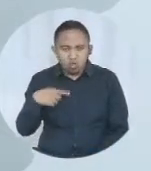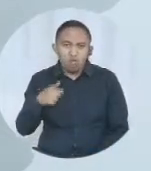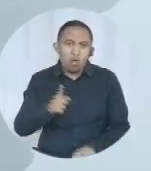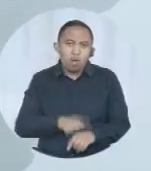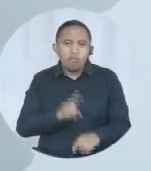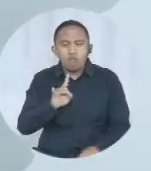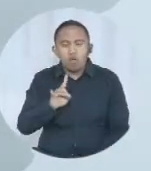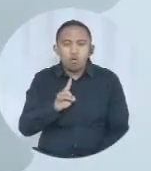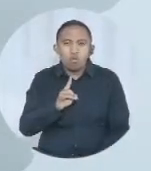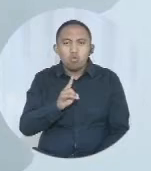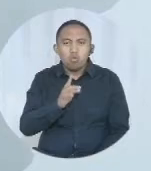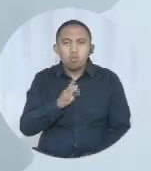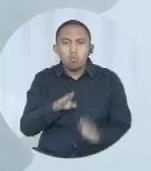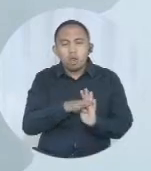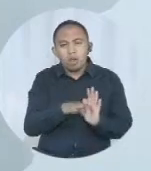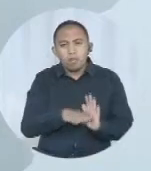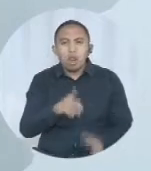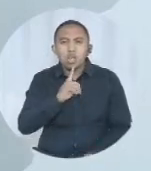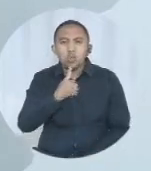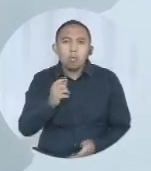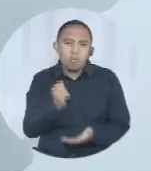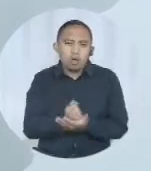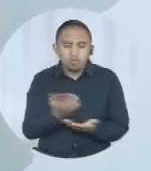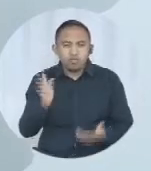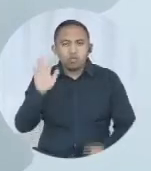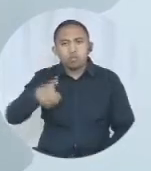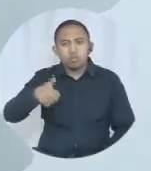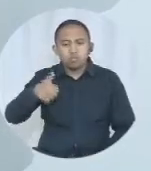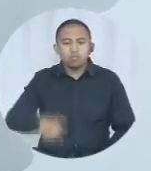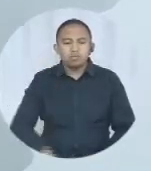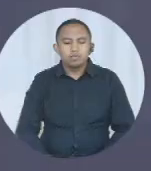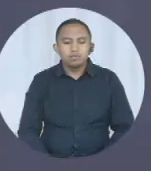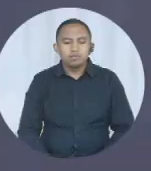ny fandarana lazaon'ny marina rehefa avy eo mandra-peony indray ary.